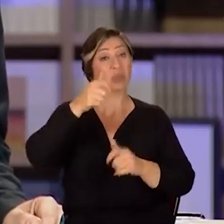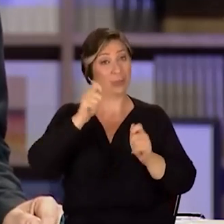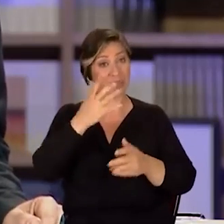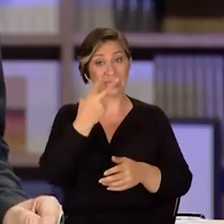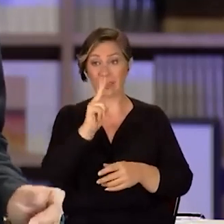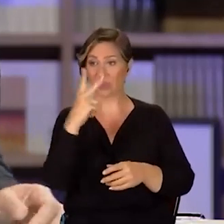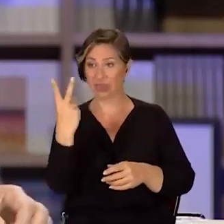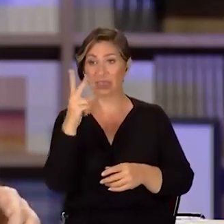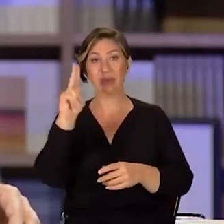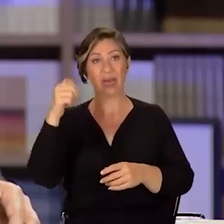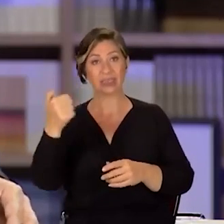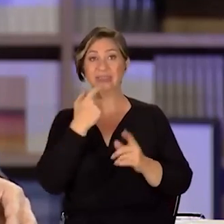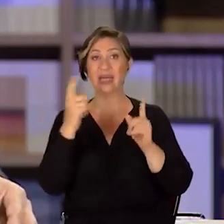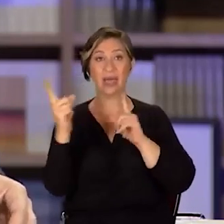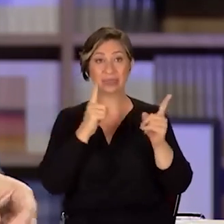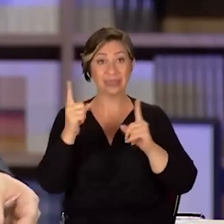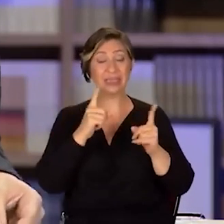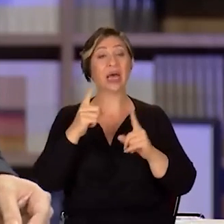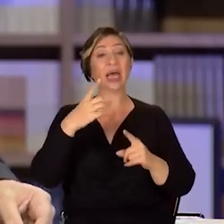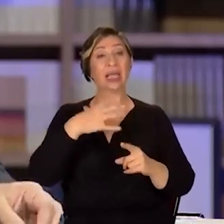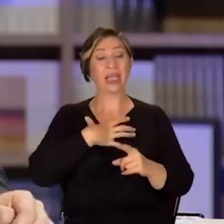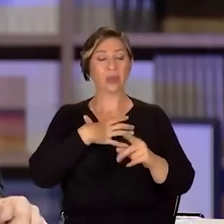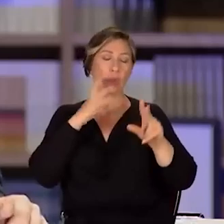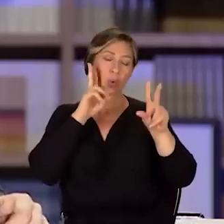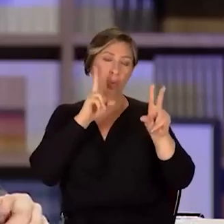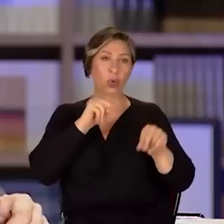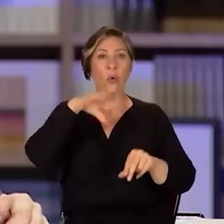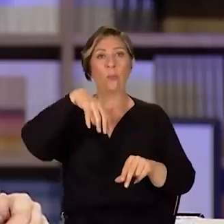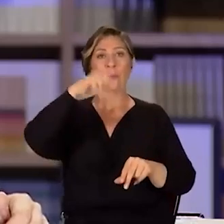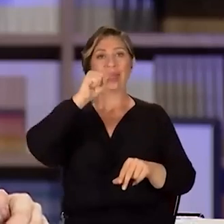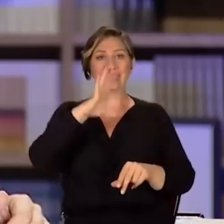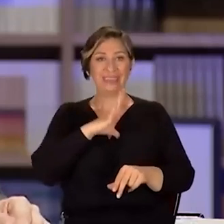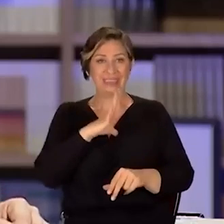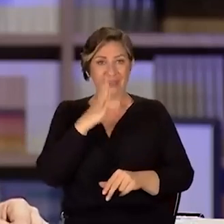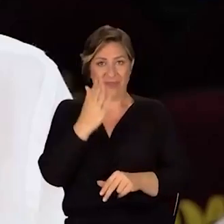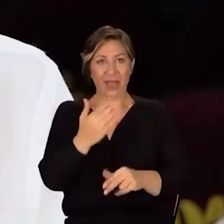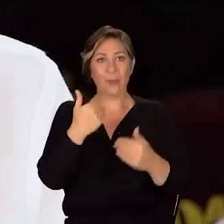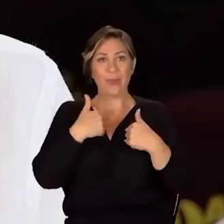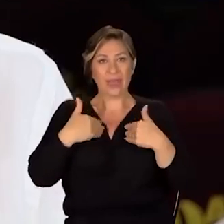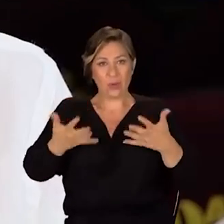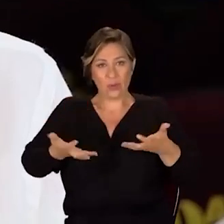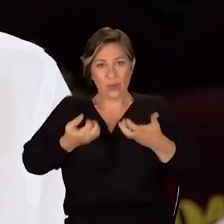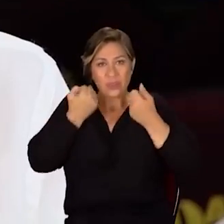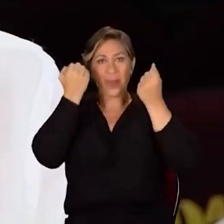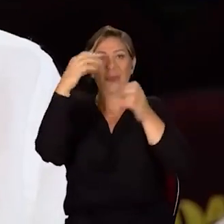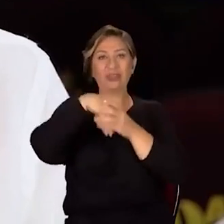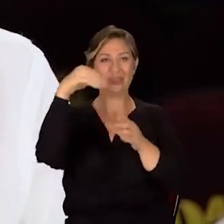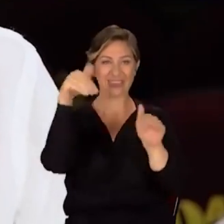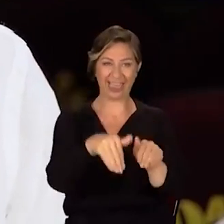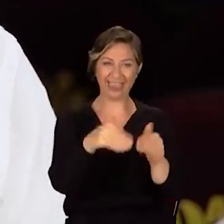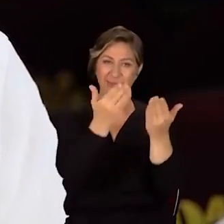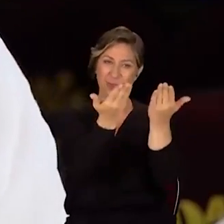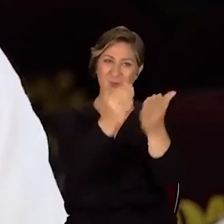yaptınız 2002-2006 yılları arasında ve kendi uyku merkeziniz var ve beni kurtarmaya